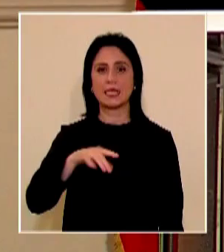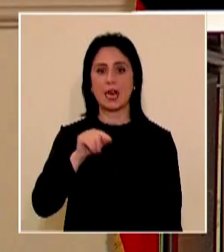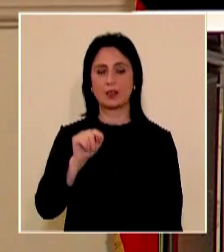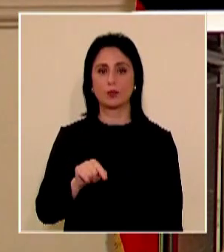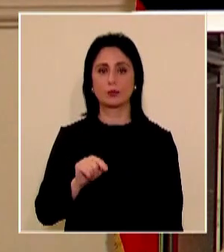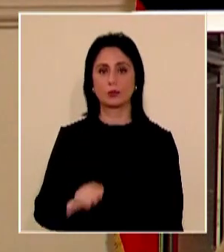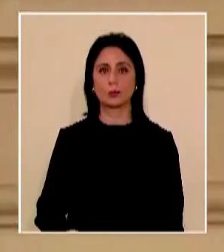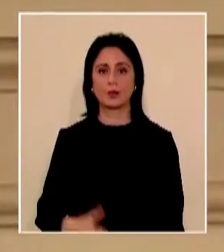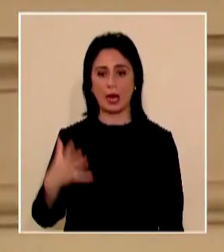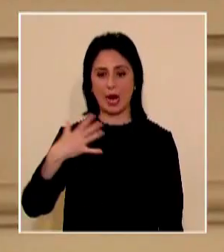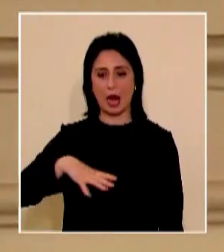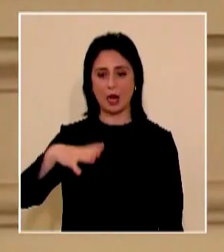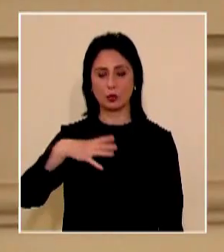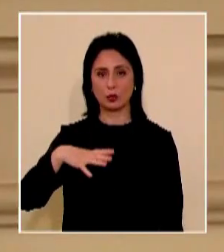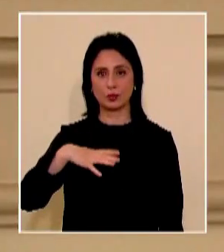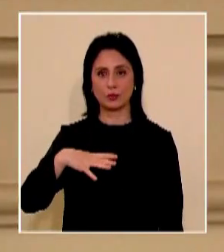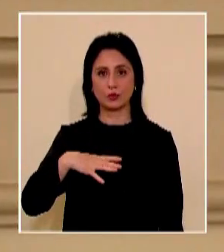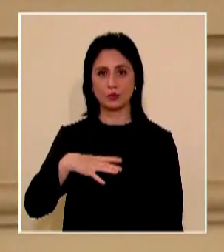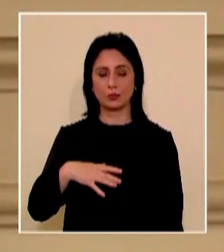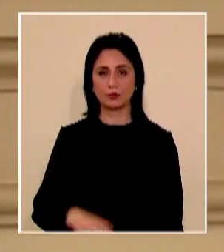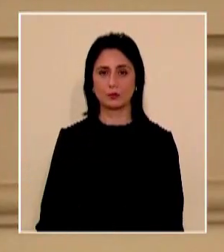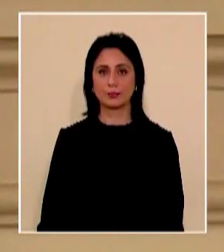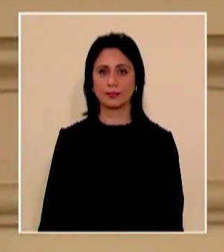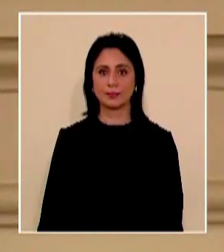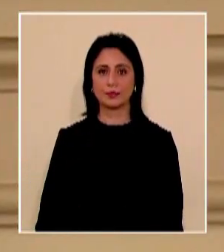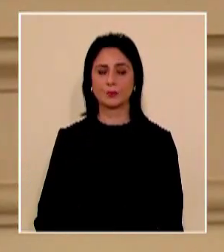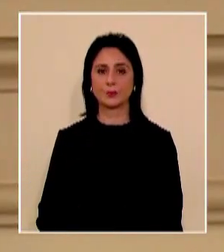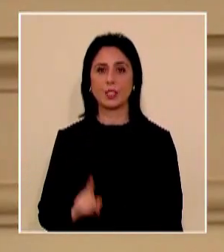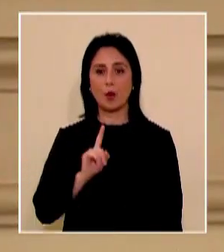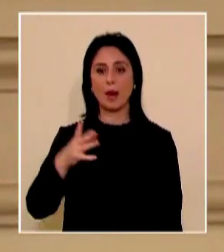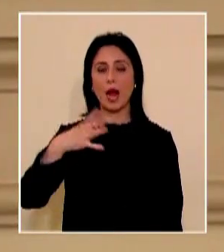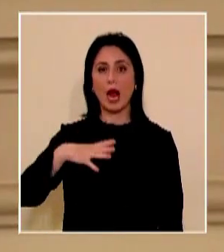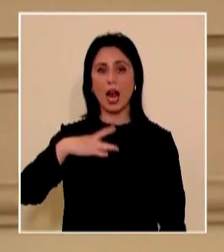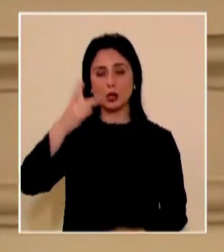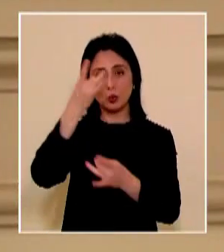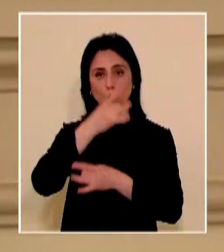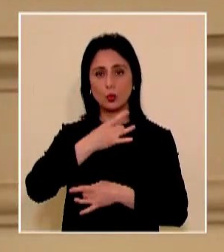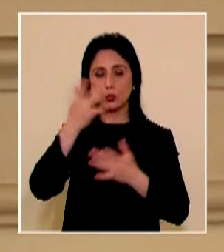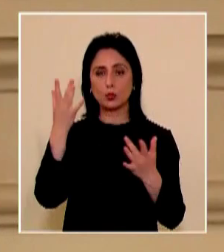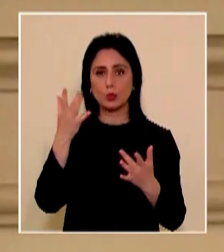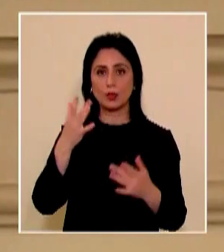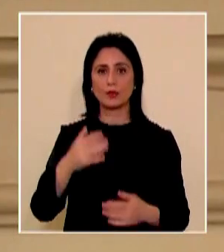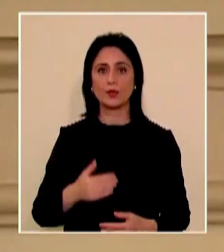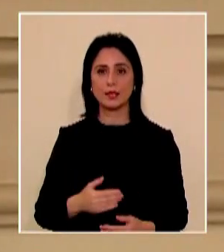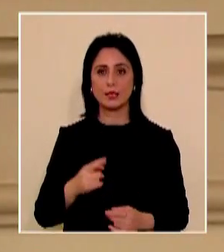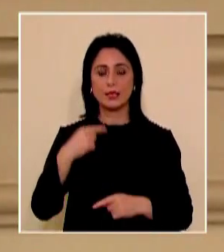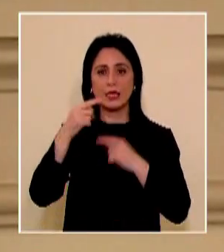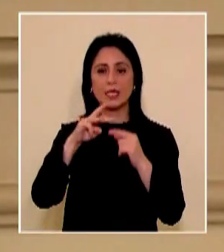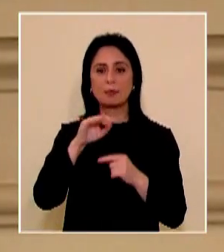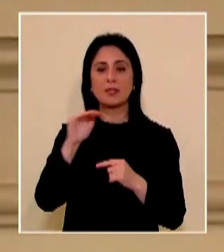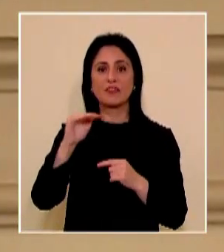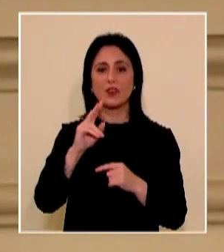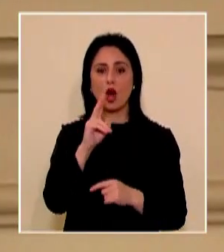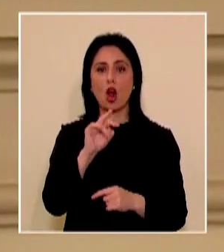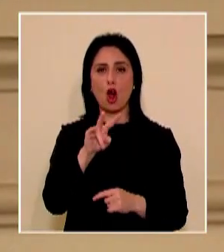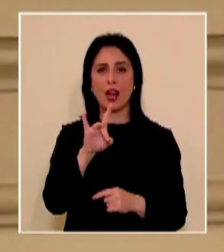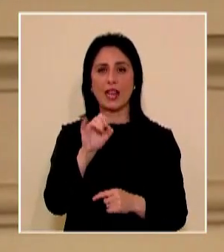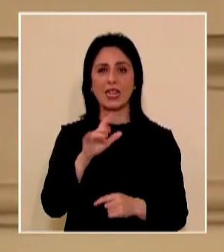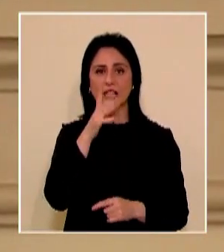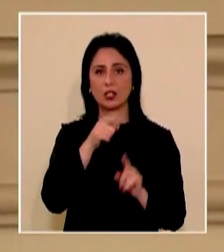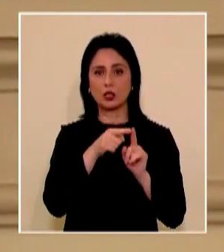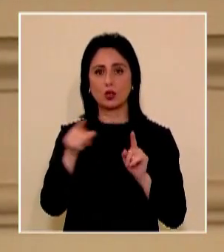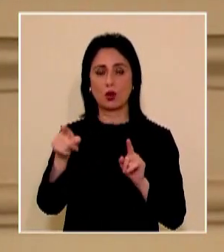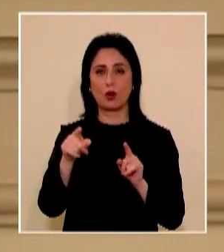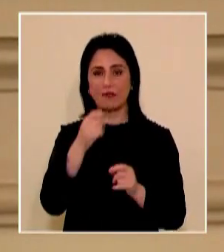tutaj kultura gruzińska rozkwitała od czasów mitycznej Kolchidy, a więc Kolchida nie jest tylko mityczna